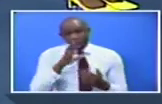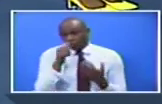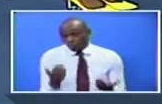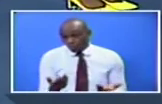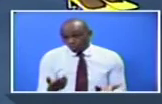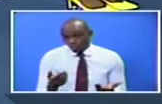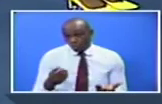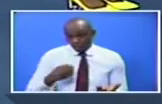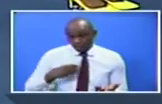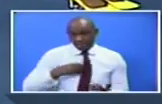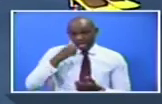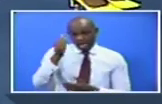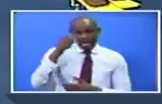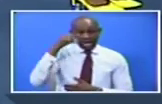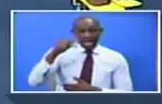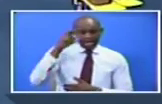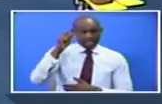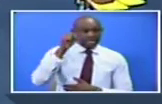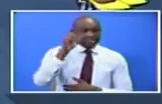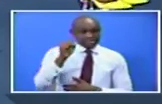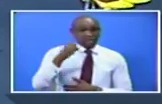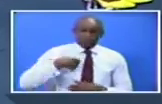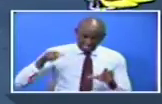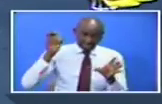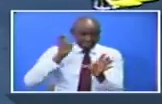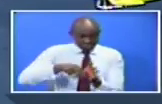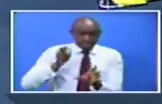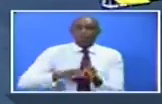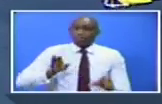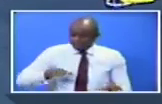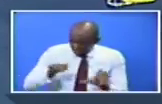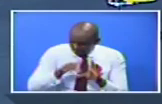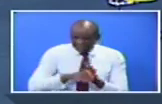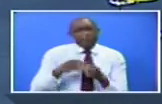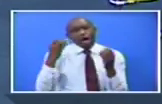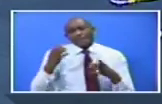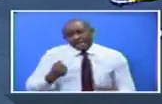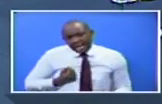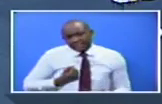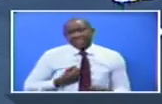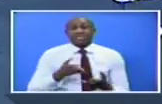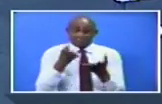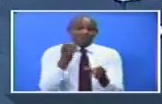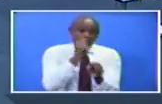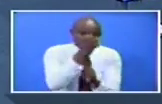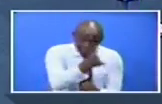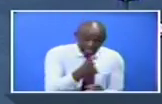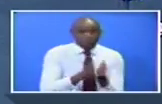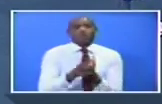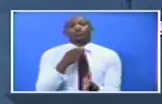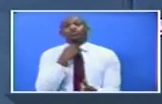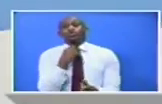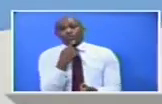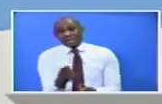wa Bwana Ernest Nadome. Huwa tuna recruit wasichana ambao wako kazini na ambao wako union. Na